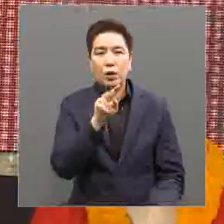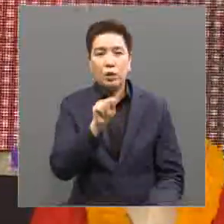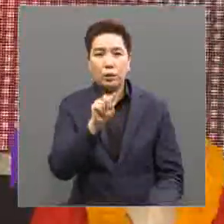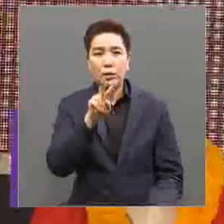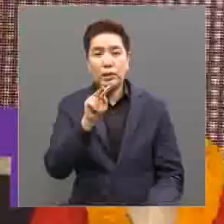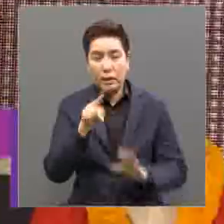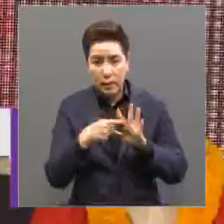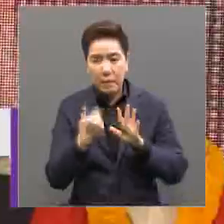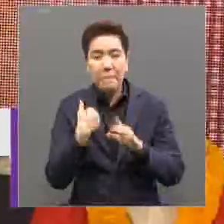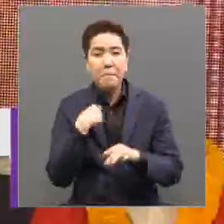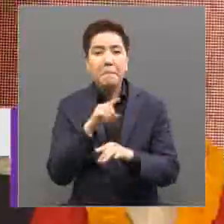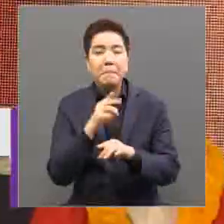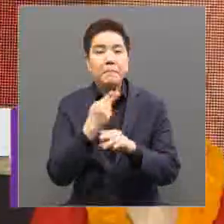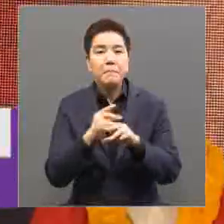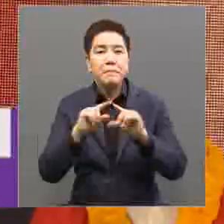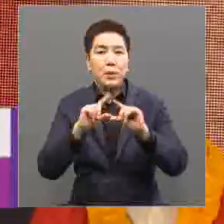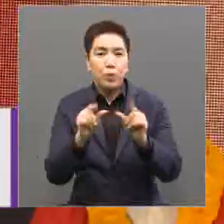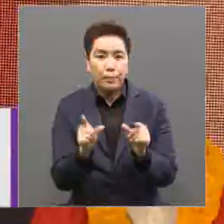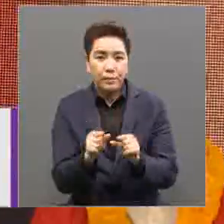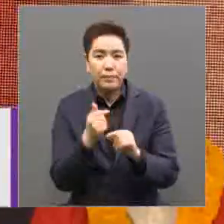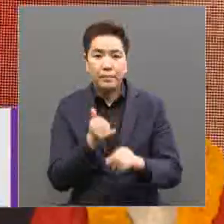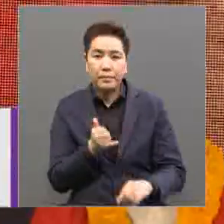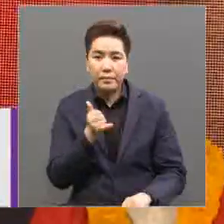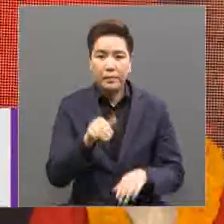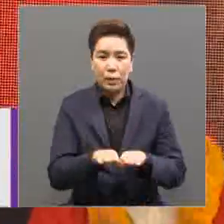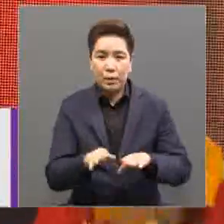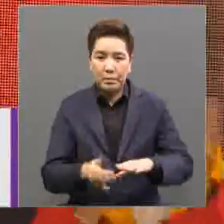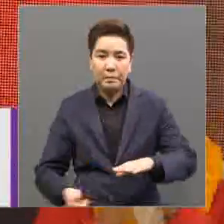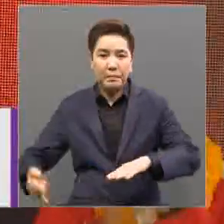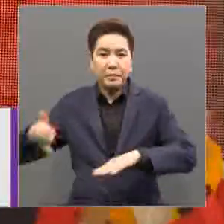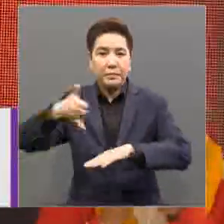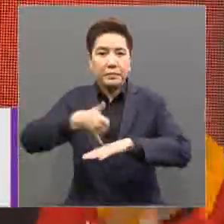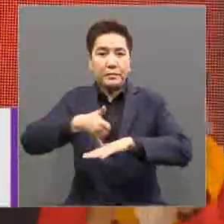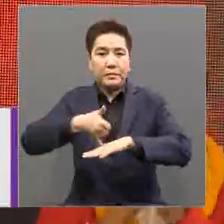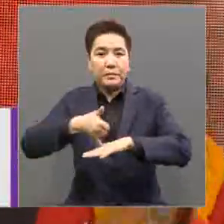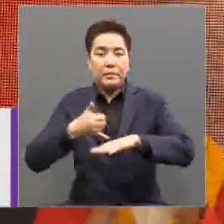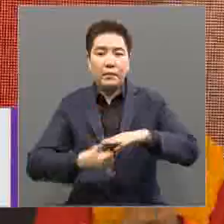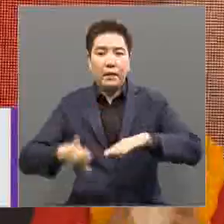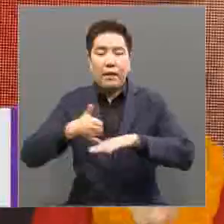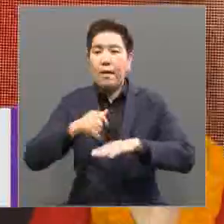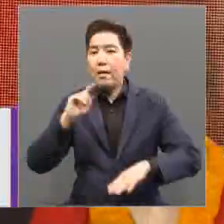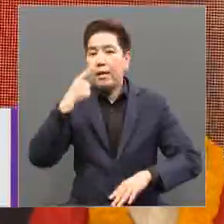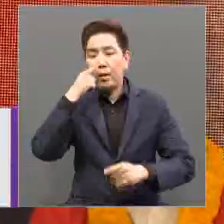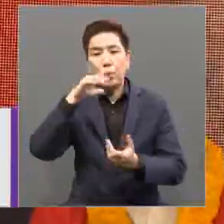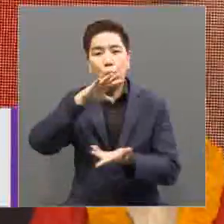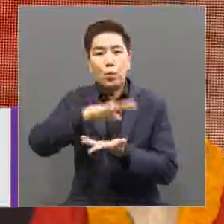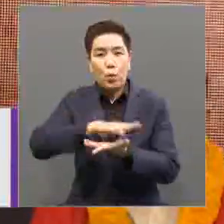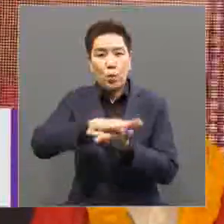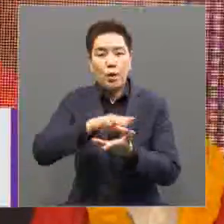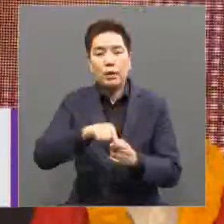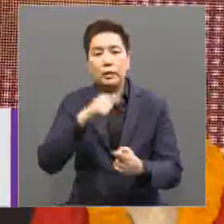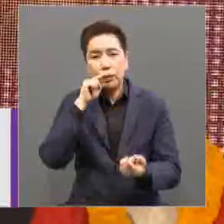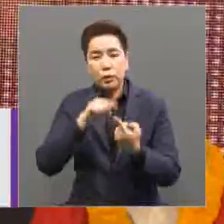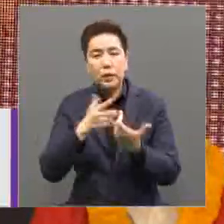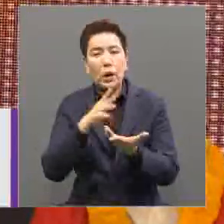จังหวัดเพชรบูรณ์นะครับโดยทางคุณเศรษฐาเนี่ยได้ขึ้นไปบนเวทีปราศัยแรกนะครับที่โรงเรียนวิทยานุกูลน